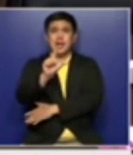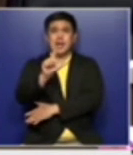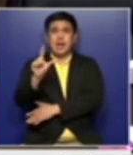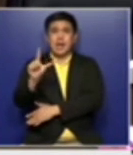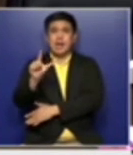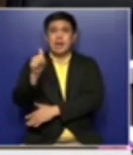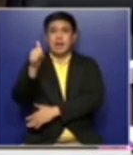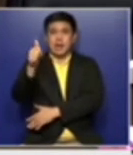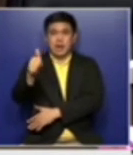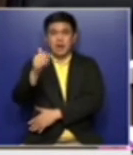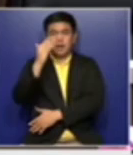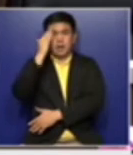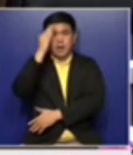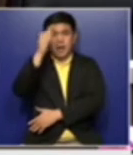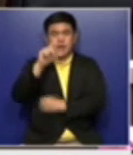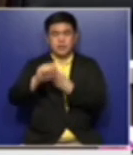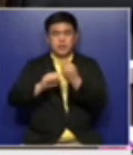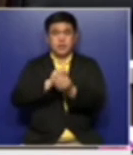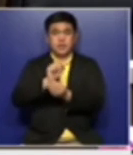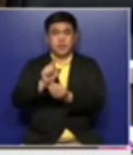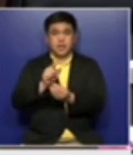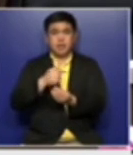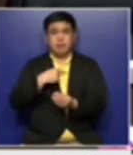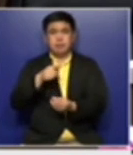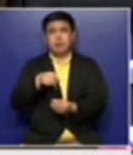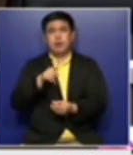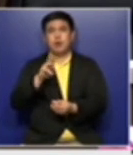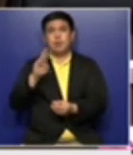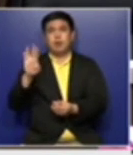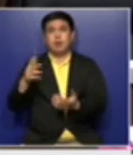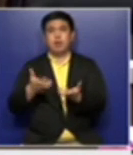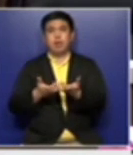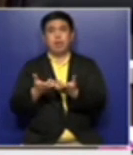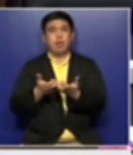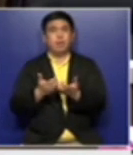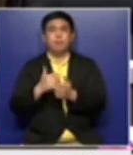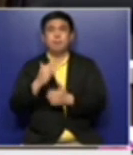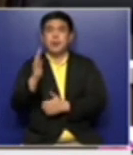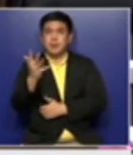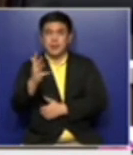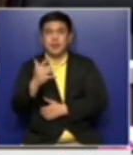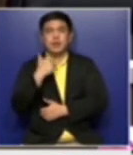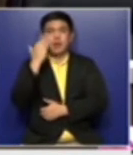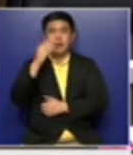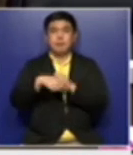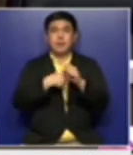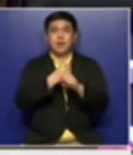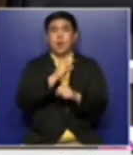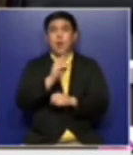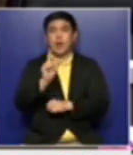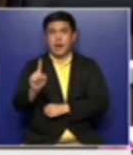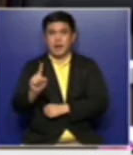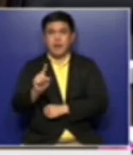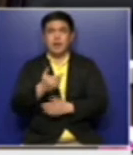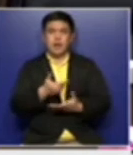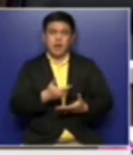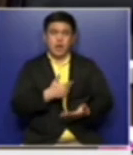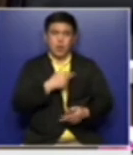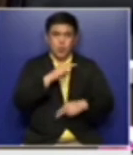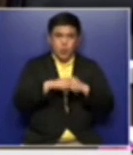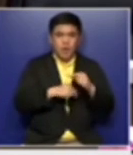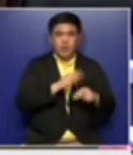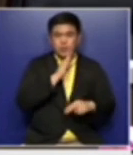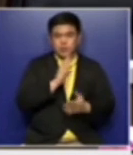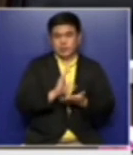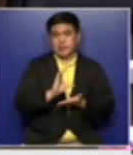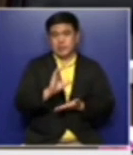แล้วไม่เกิดปัญหาเกษตรกิจไม่ขัดกับพระราชบัญญัติการเงินการคลังปี2561และรักษาวินัยการคลังดังนั้นงบประม